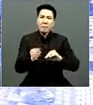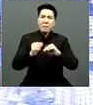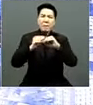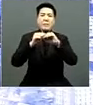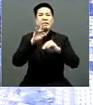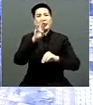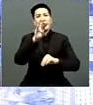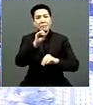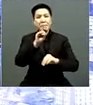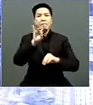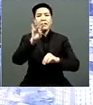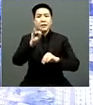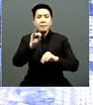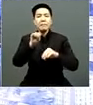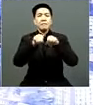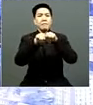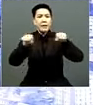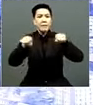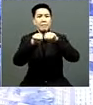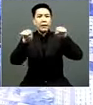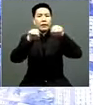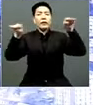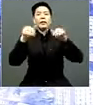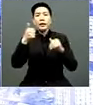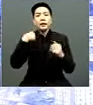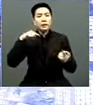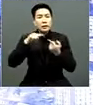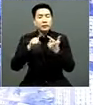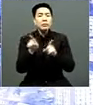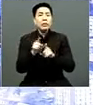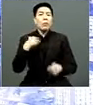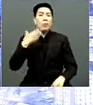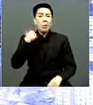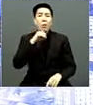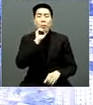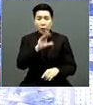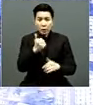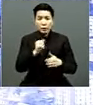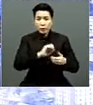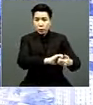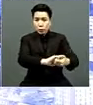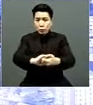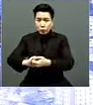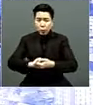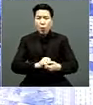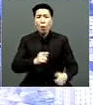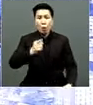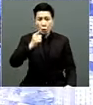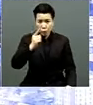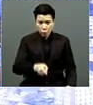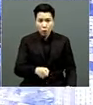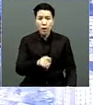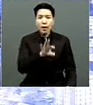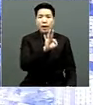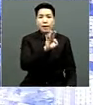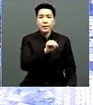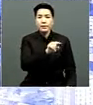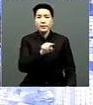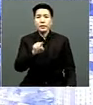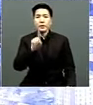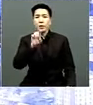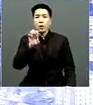ได้70หรือ80หรือ 90% อย่างที่เราเคยบอกกันไว้นะครับความเริ่มร่วมมือต้อง 90% ถึง 100% ครับเราถึ